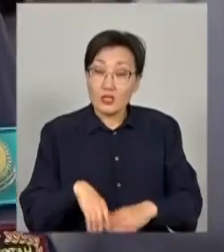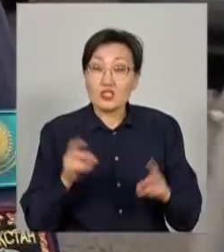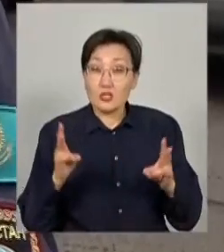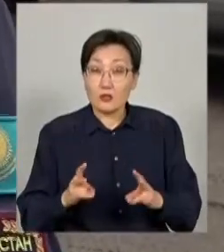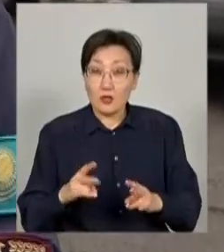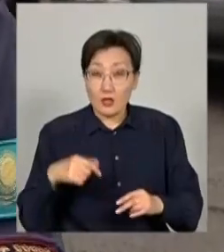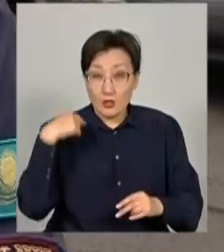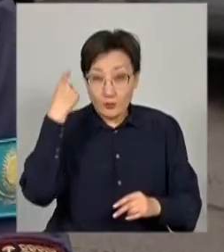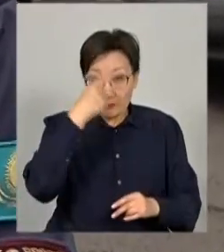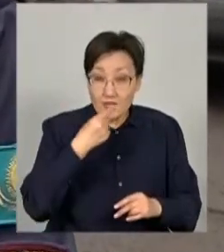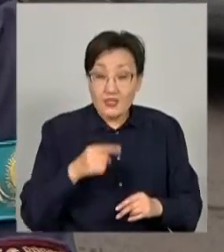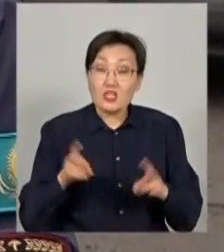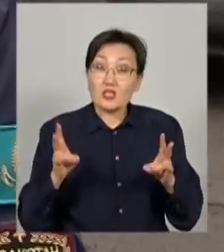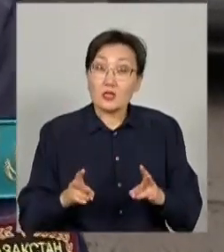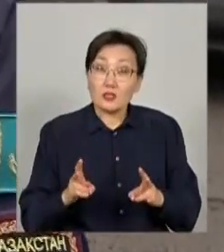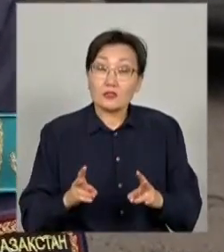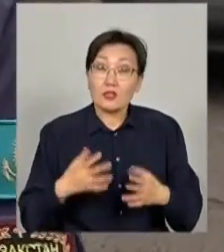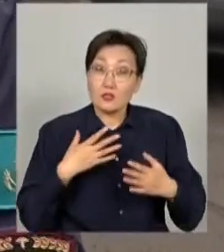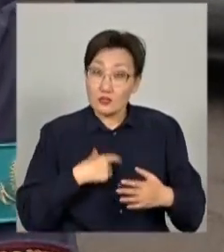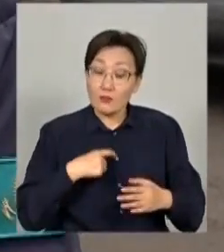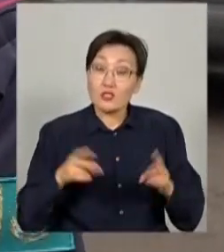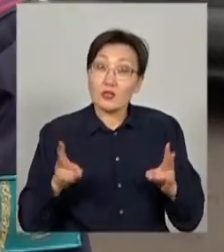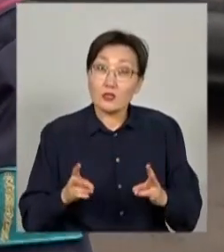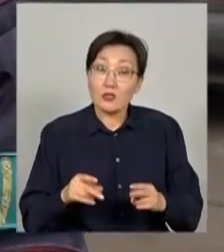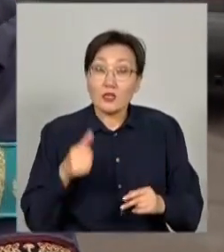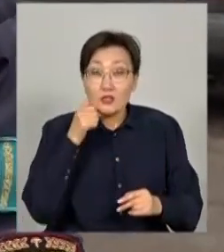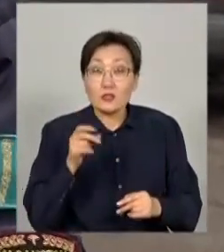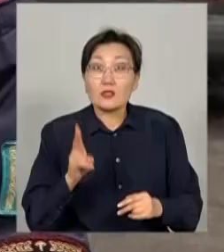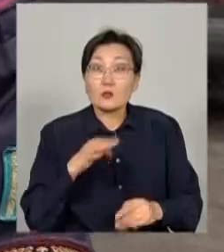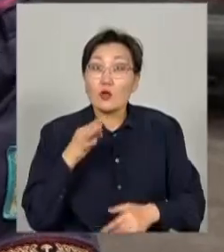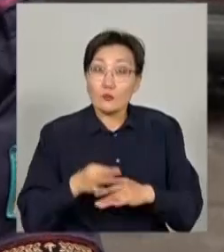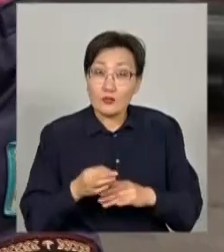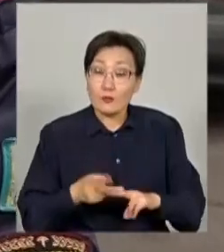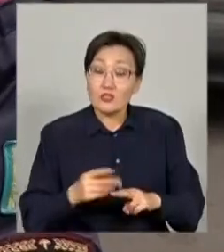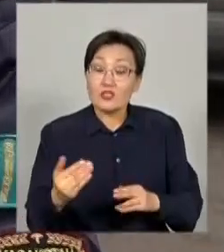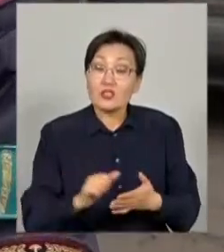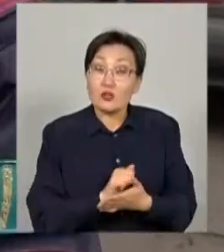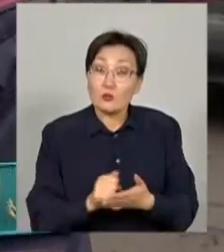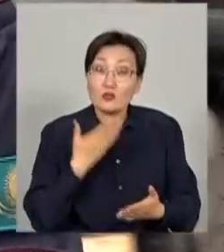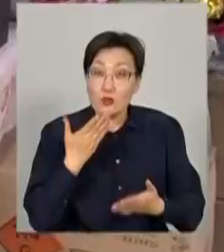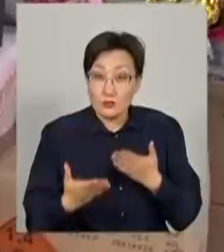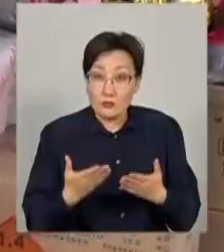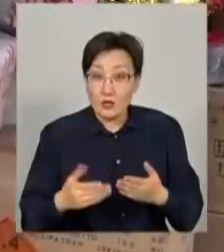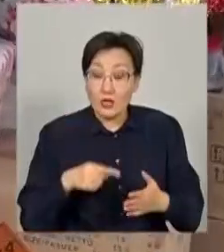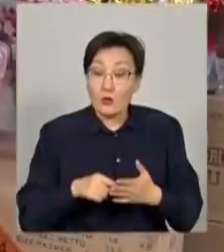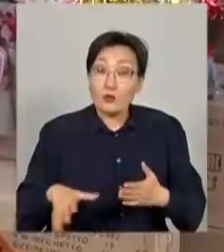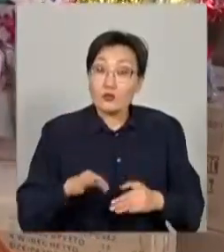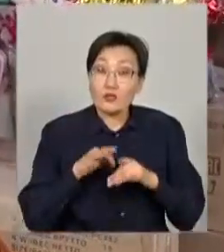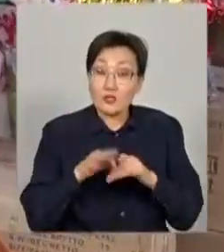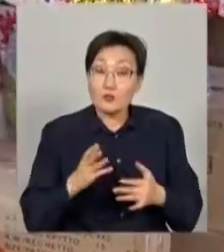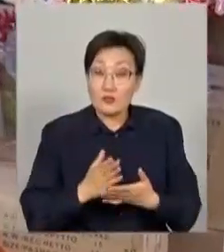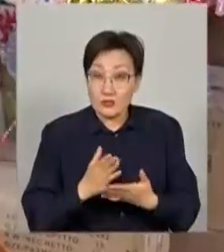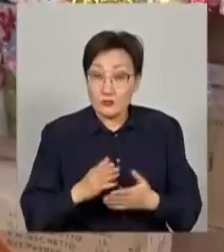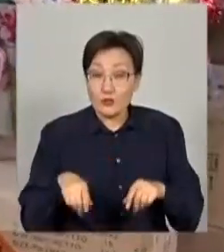жарақаттайды, ертең оған кім жауап береді деген нәрсе ғой. Сондықтан біз сіздерден сертификат сұрап отырмыз сол. Қала бойынша қазір соны рейдтер болып жатыр. Ең қиыны да